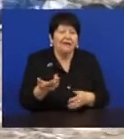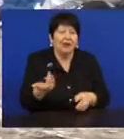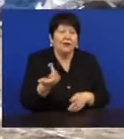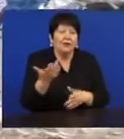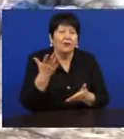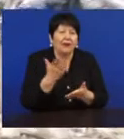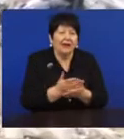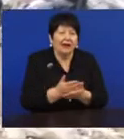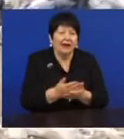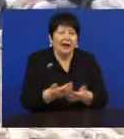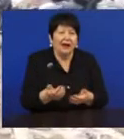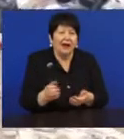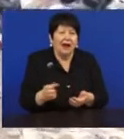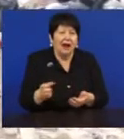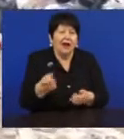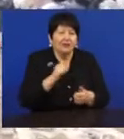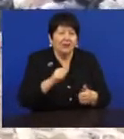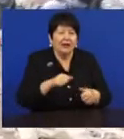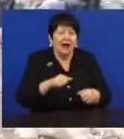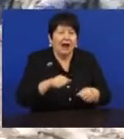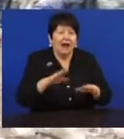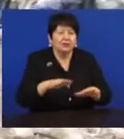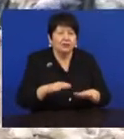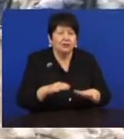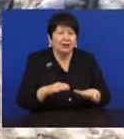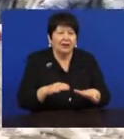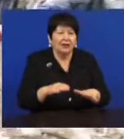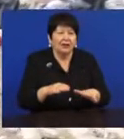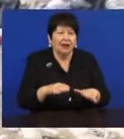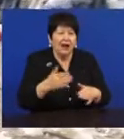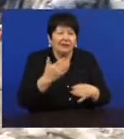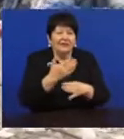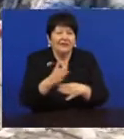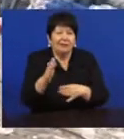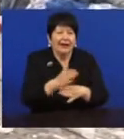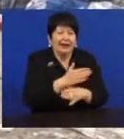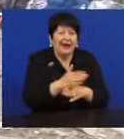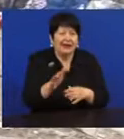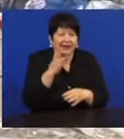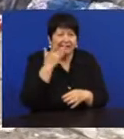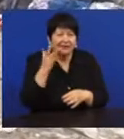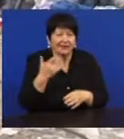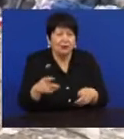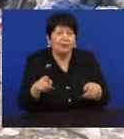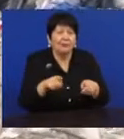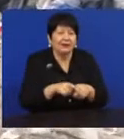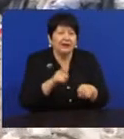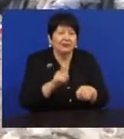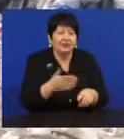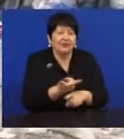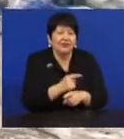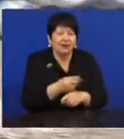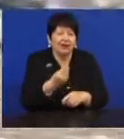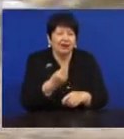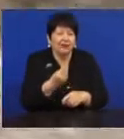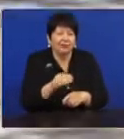de ajustarea infrastructurii, colectării separate a deșeurilor, dar până atunci,